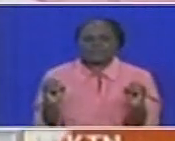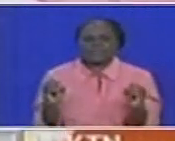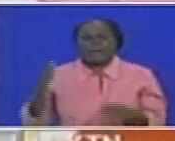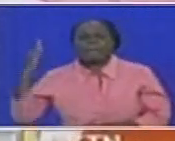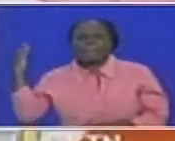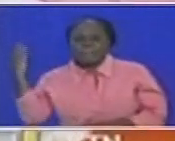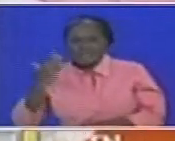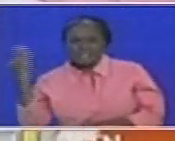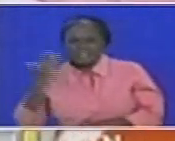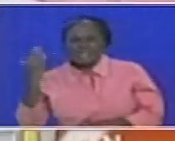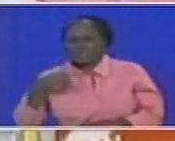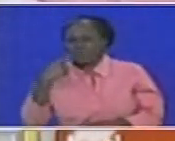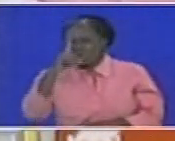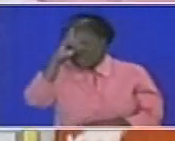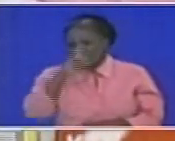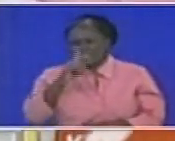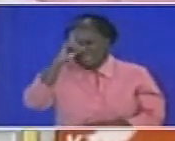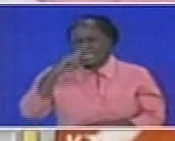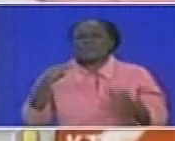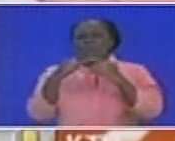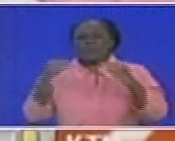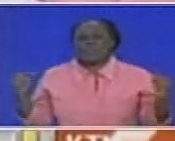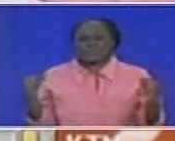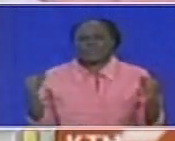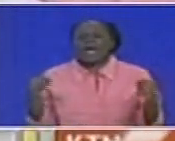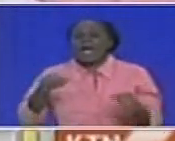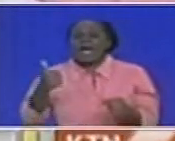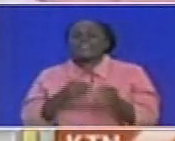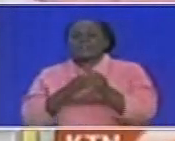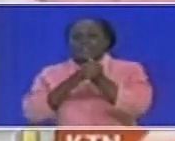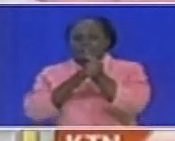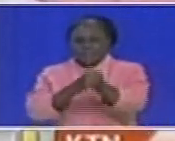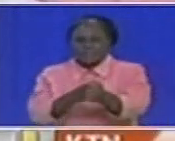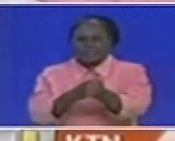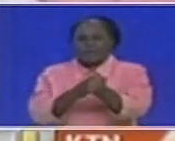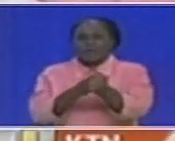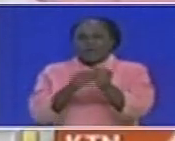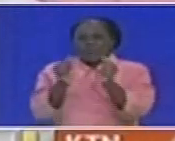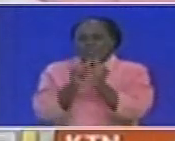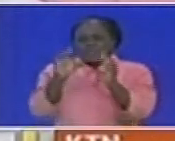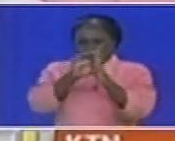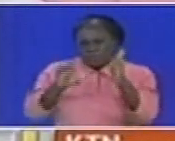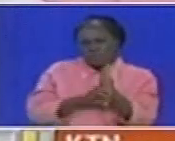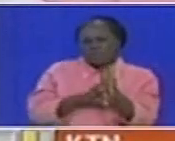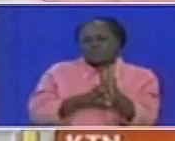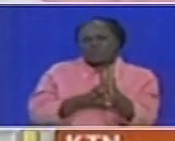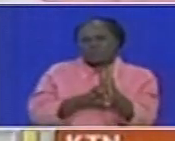preachers and other religious leaders who visit those institutions who are